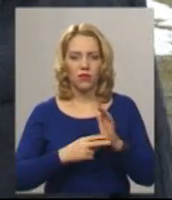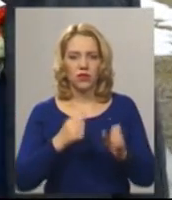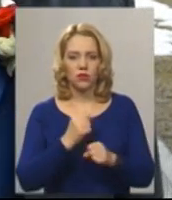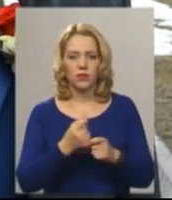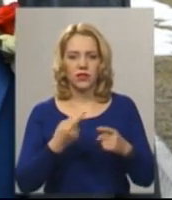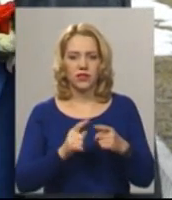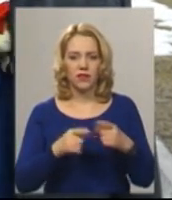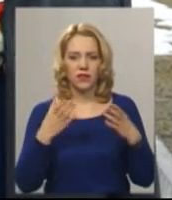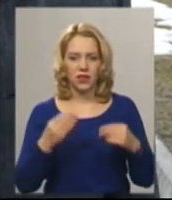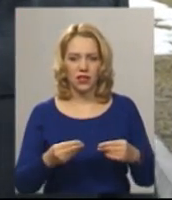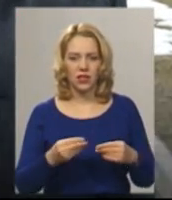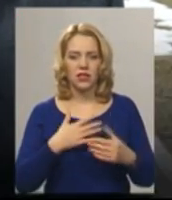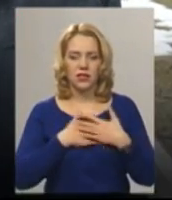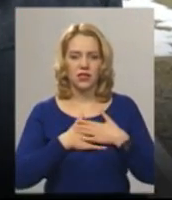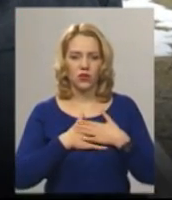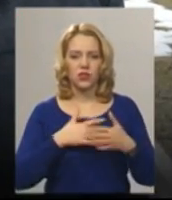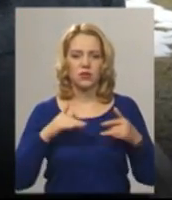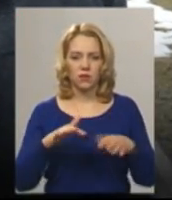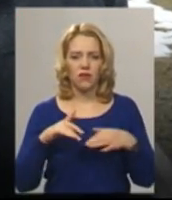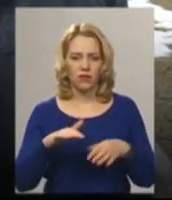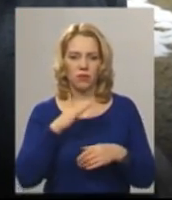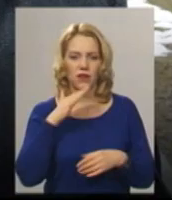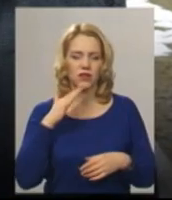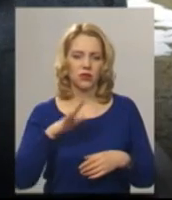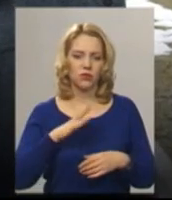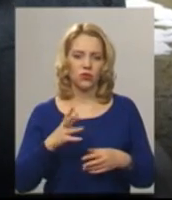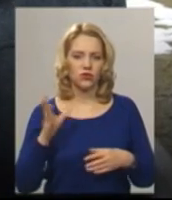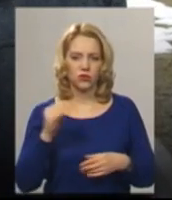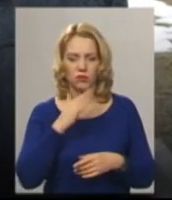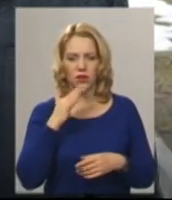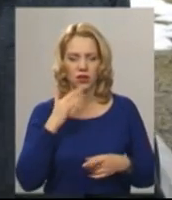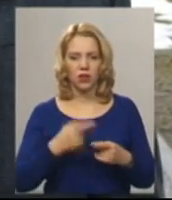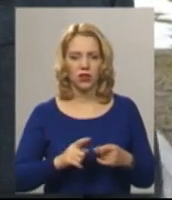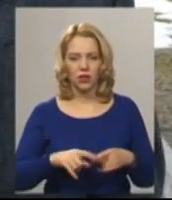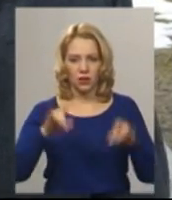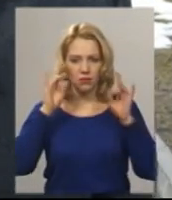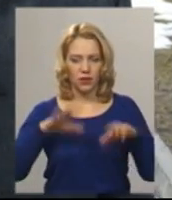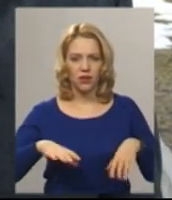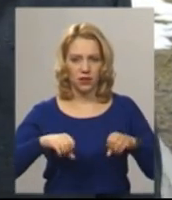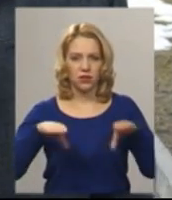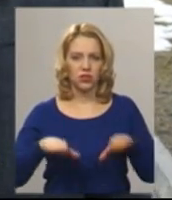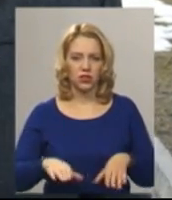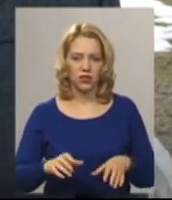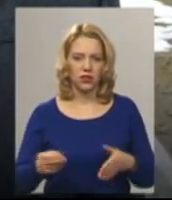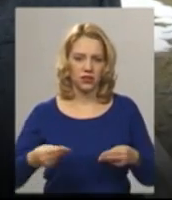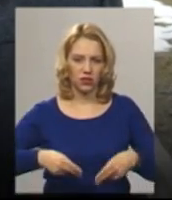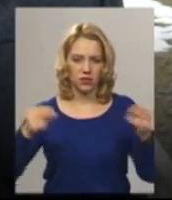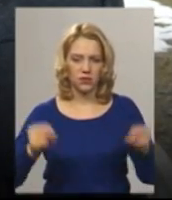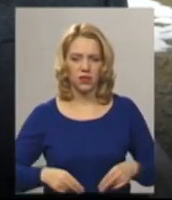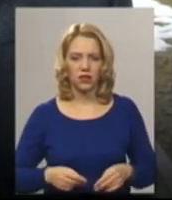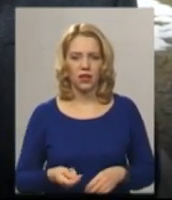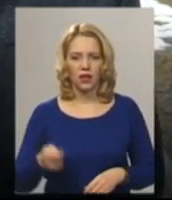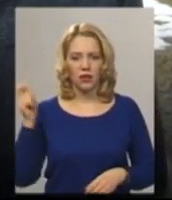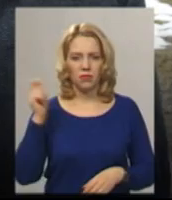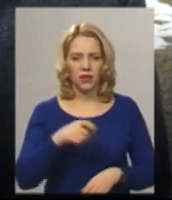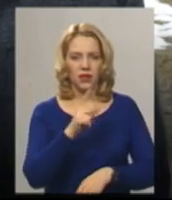закоханих. Дуже справ багато, всього дуже багато було. Тут ні з того, ні всього, рішили і все. Та приїхали з